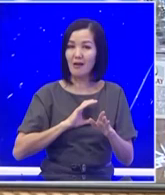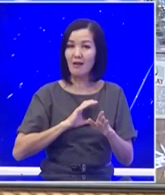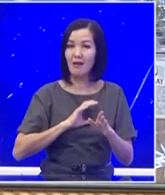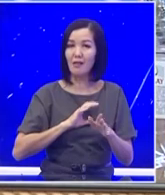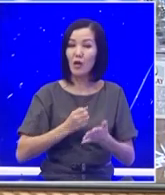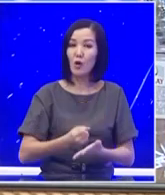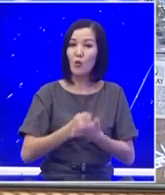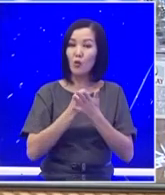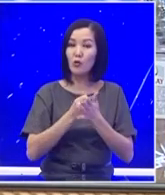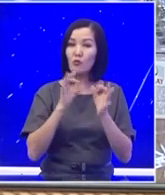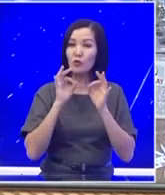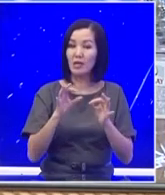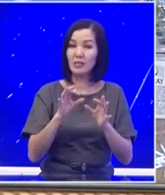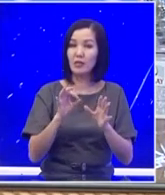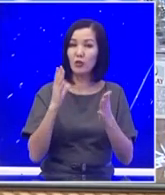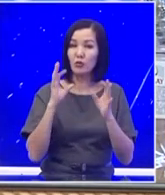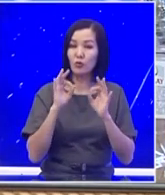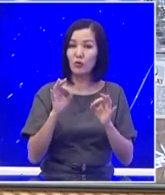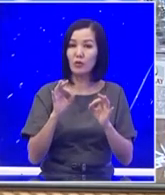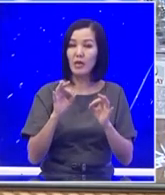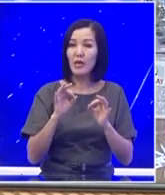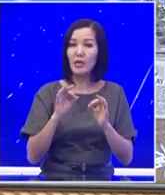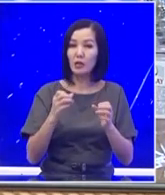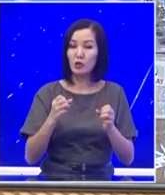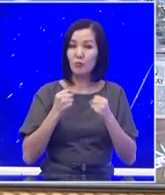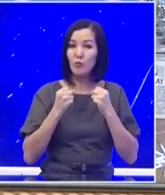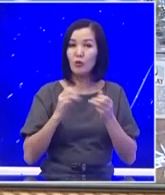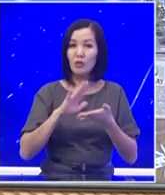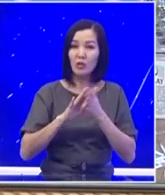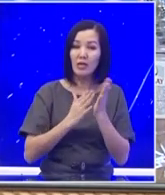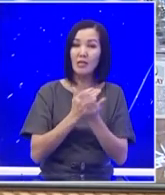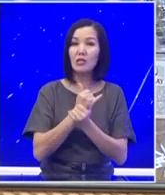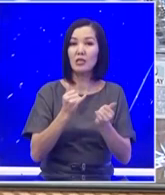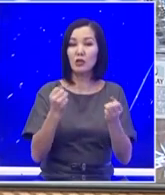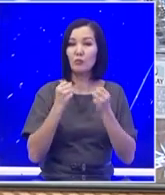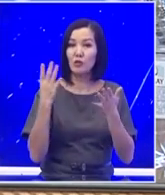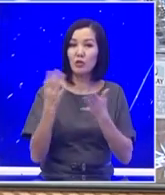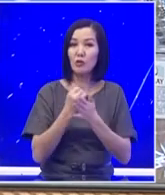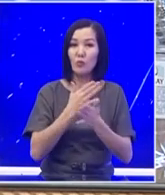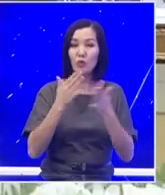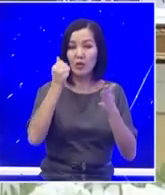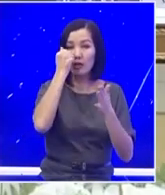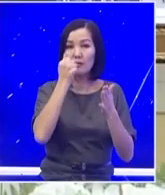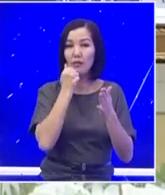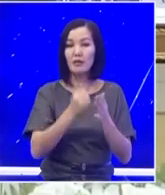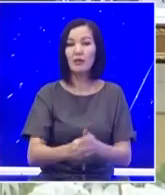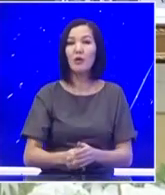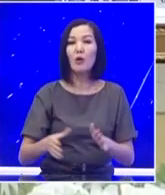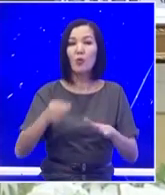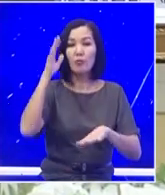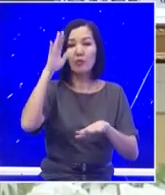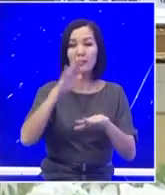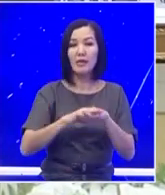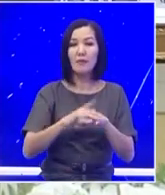жатқан қолдаудың оң нәтижесі. Үмітті ақтап, осында жетістікке жеткен сіздерге үлкен рахмет айтам. Амандық Баталов